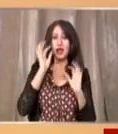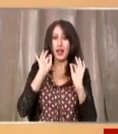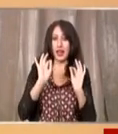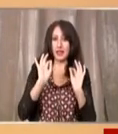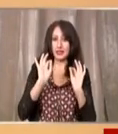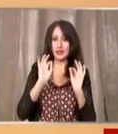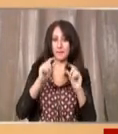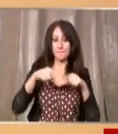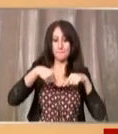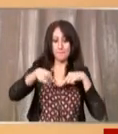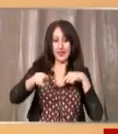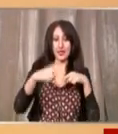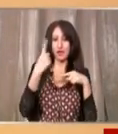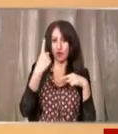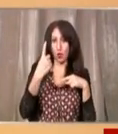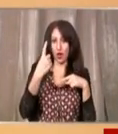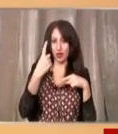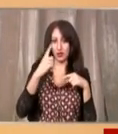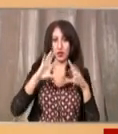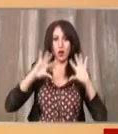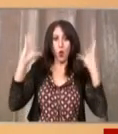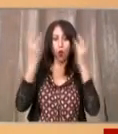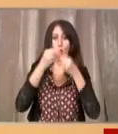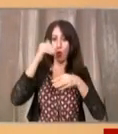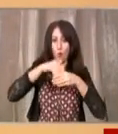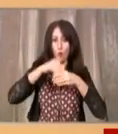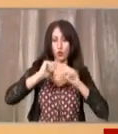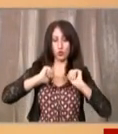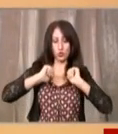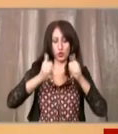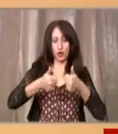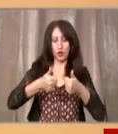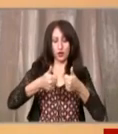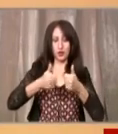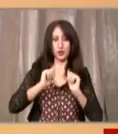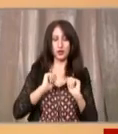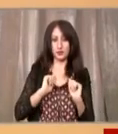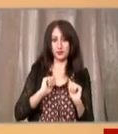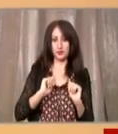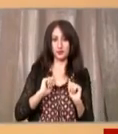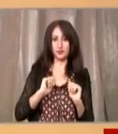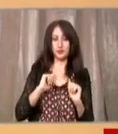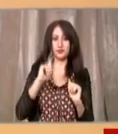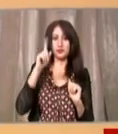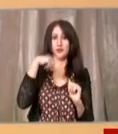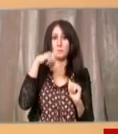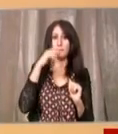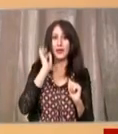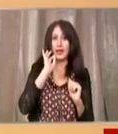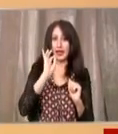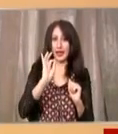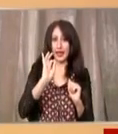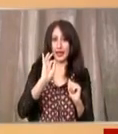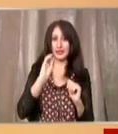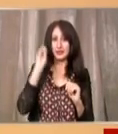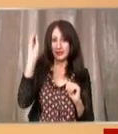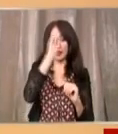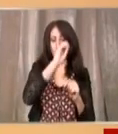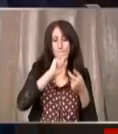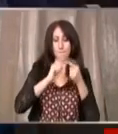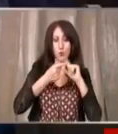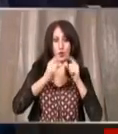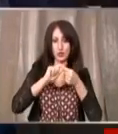من الهيئه الوطنيه للانتخابات. الان طبعا الهيئه الوطنيه للانتخابات طبقا للقانون اللي بينظمها لها 26